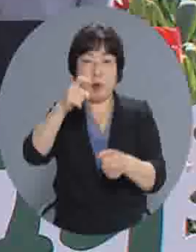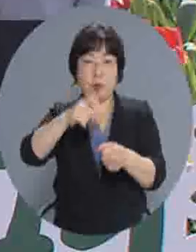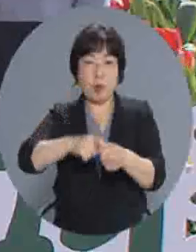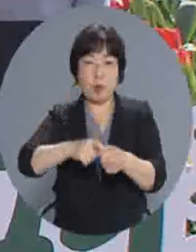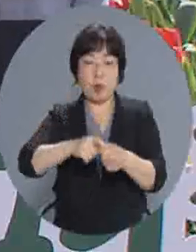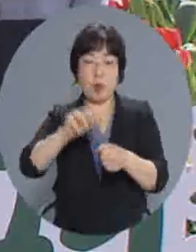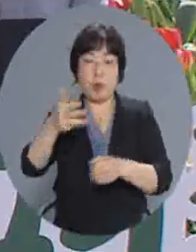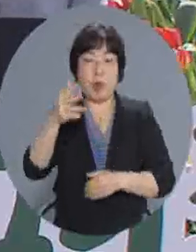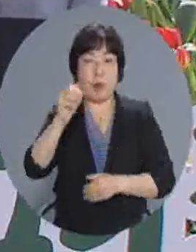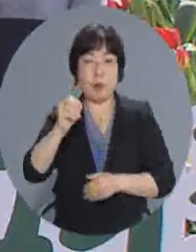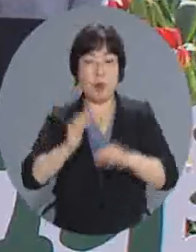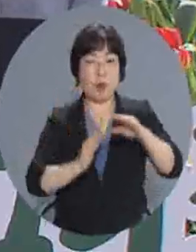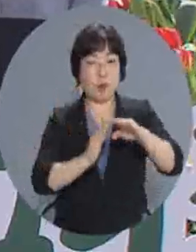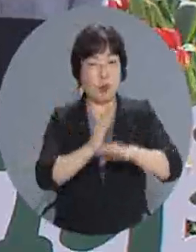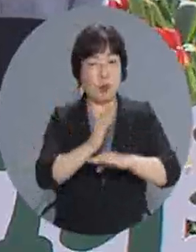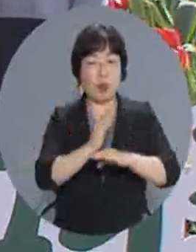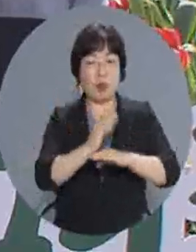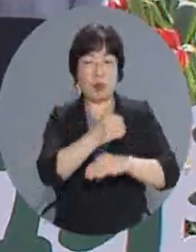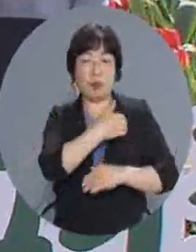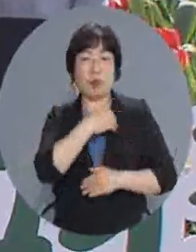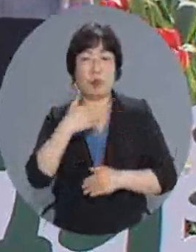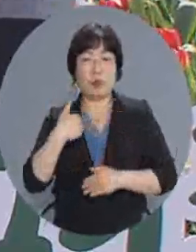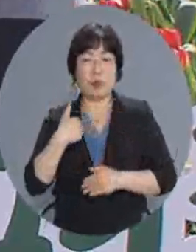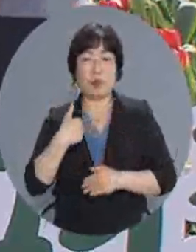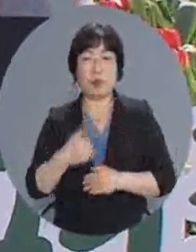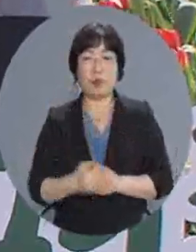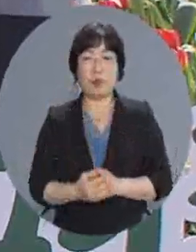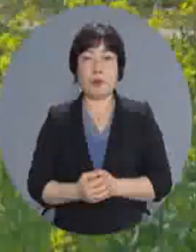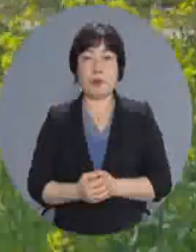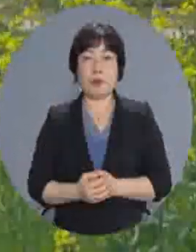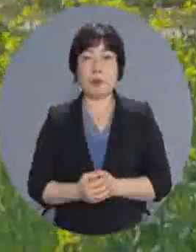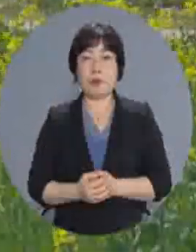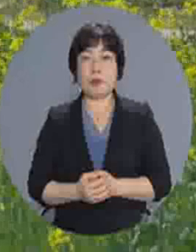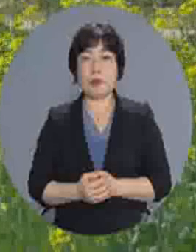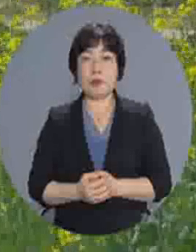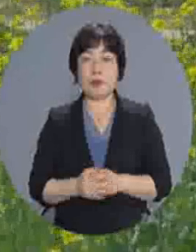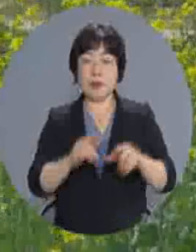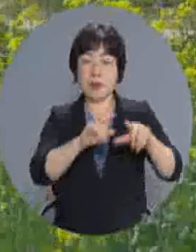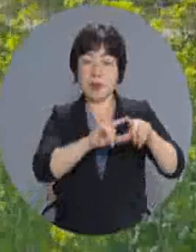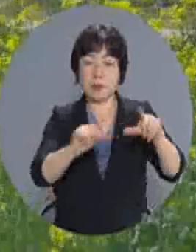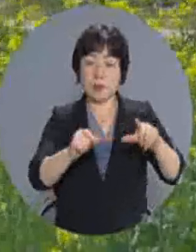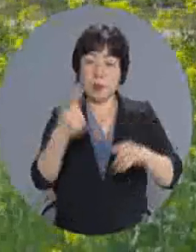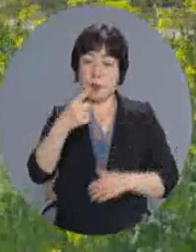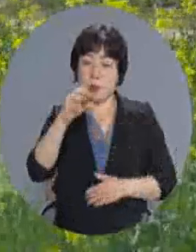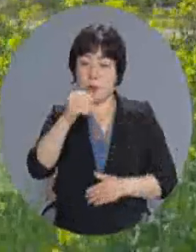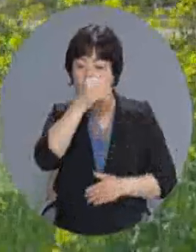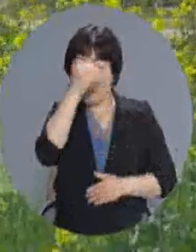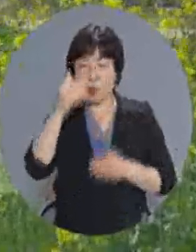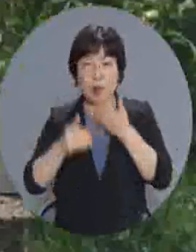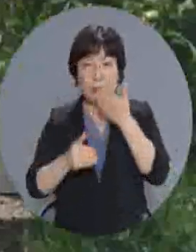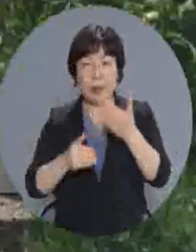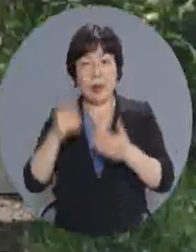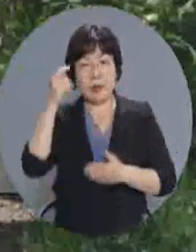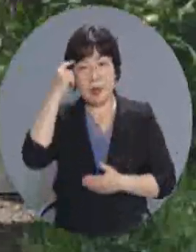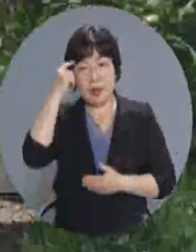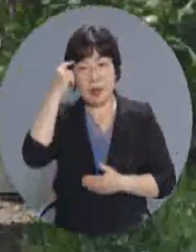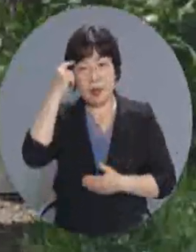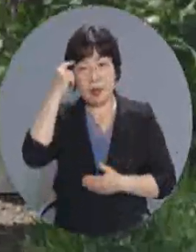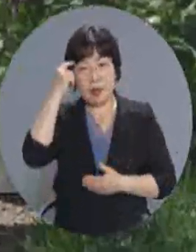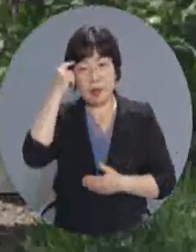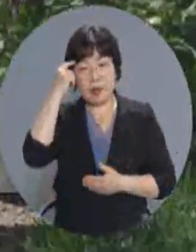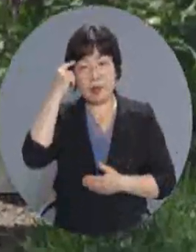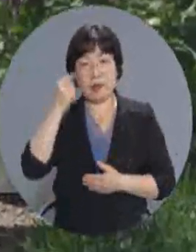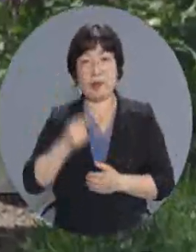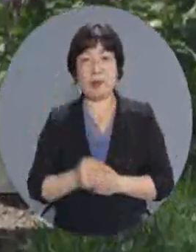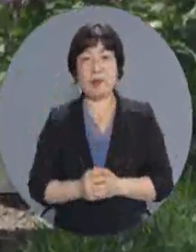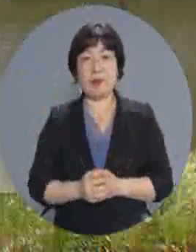목표치인 800만 명 달성은 무난할 것으로 보고 있습니다. 일부에선 1000만 명 유치도 가능하지 않겠냐는 조심스런